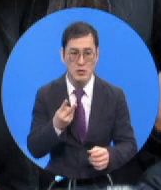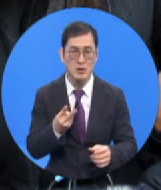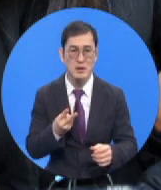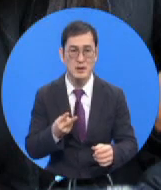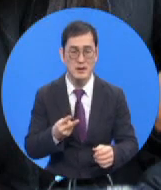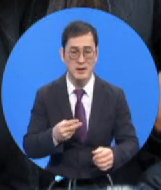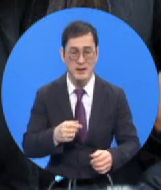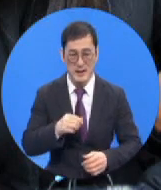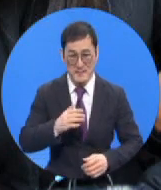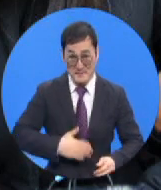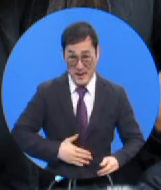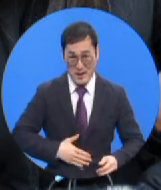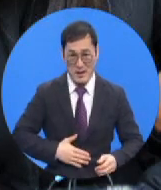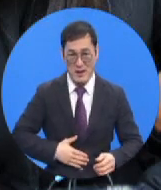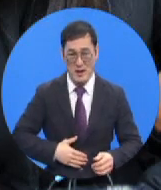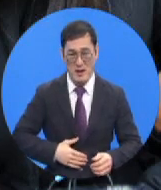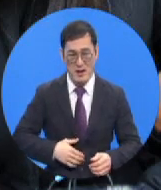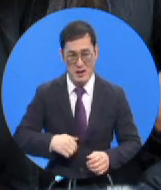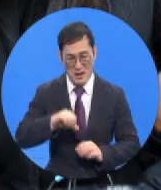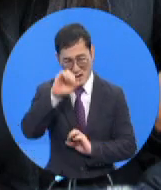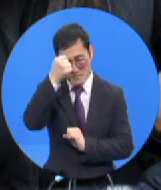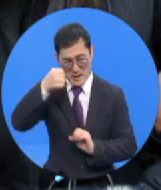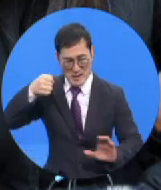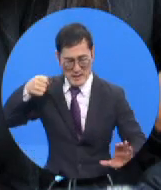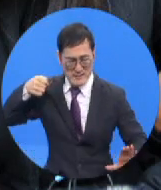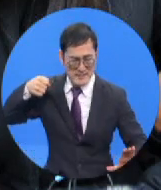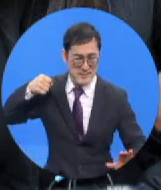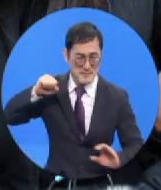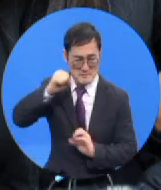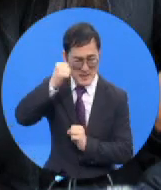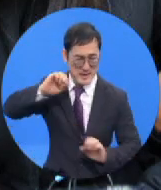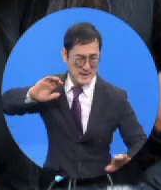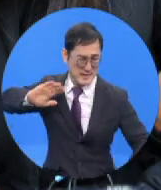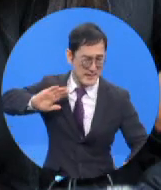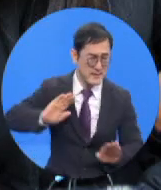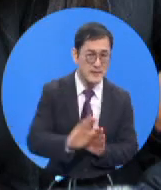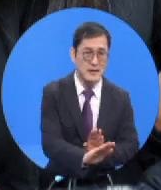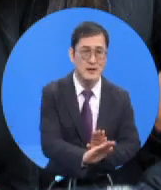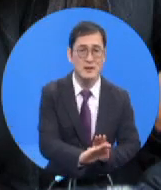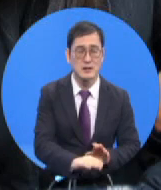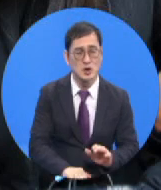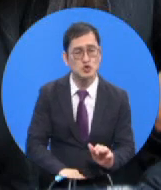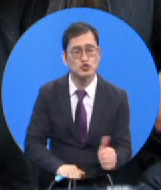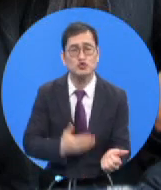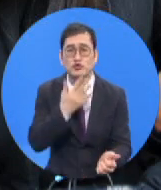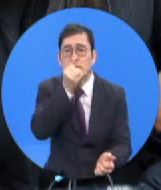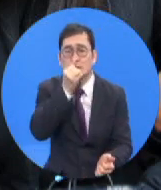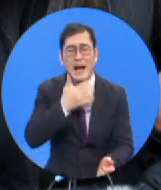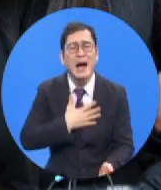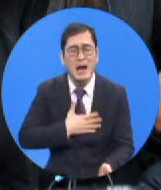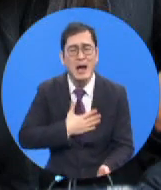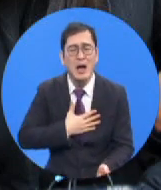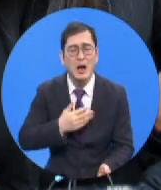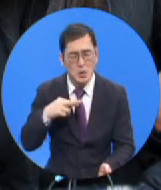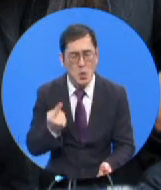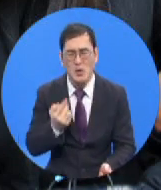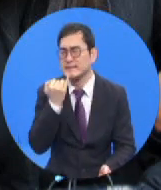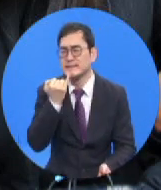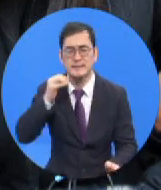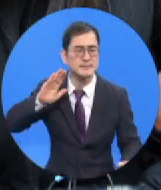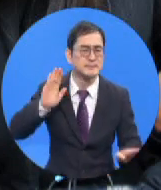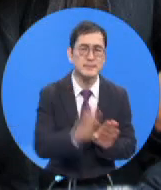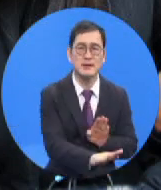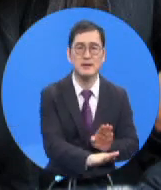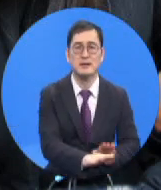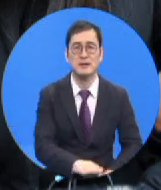가해서 사망할 수 있다는 것을 장 씨가 알고 있었다 이렇게 주장했습니다. 결국 장 씨가 숨질